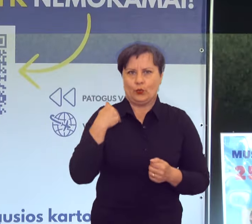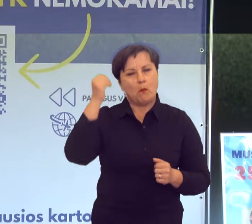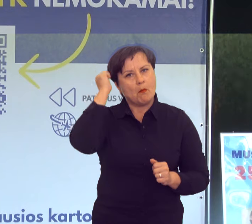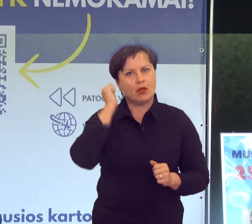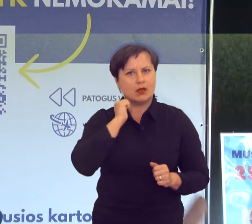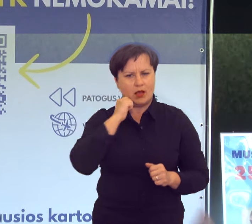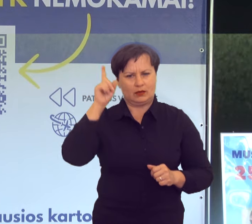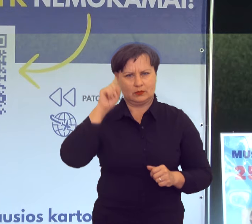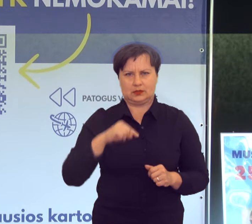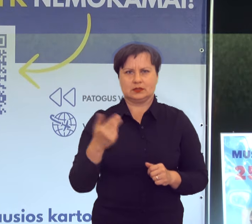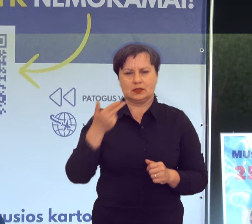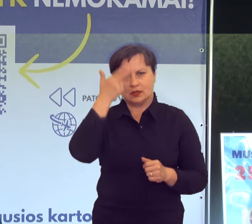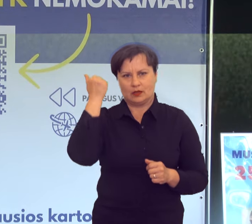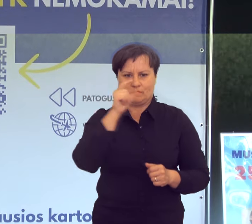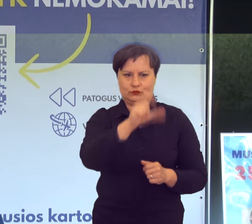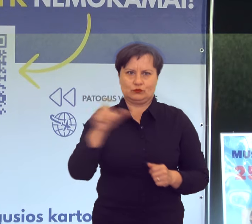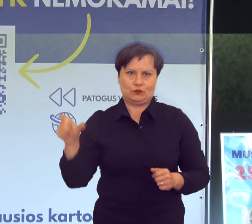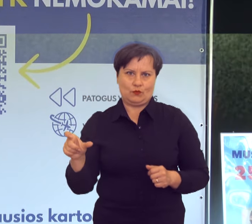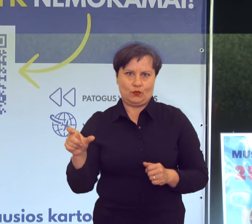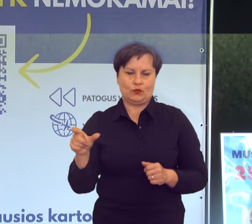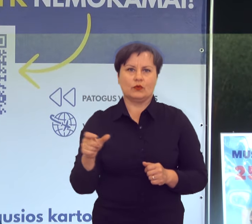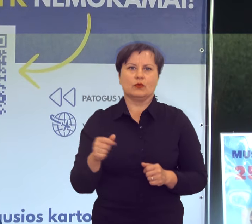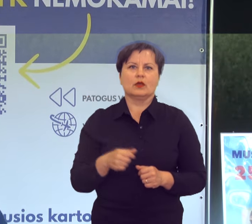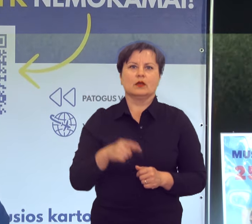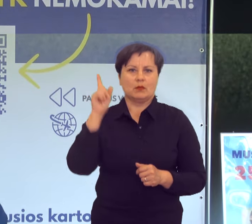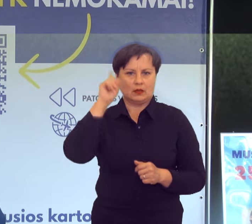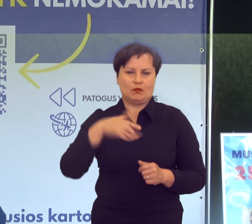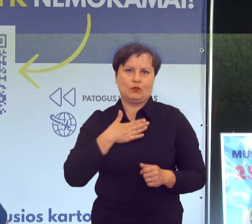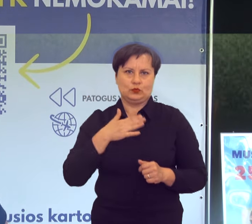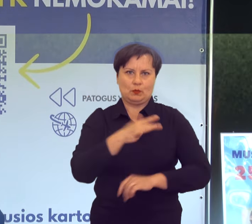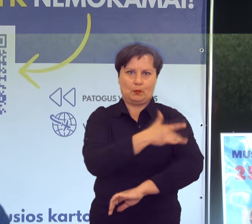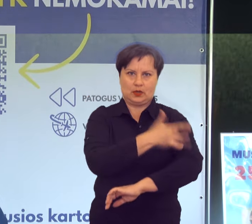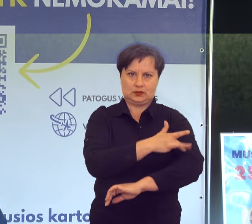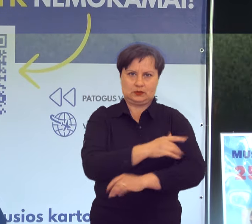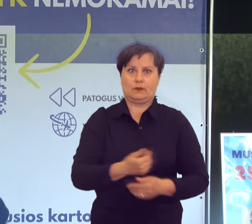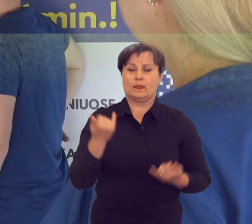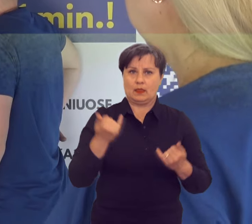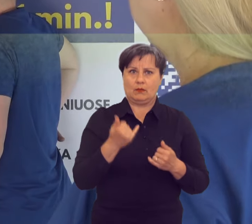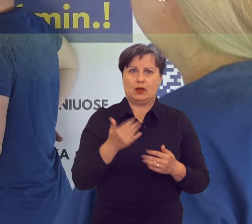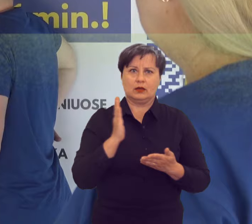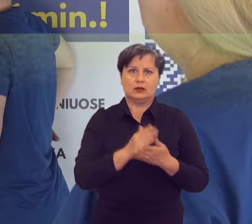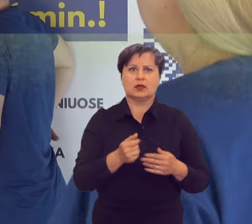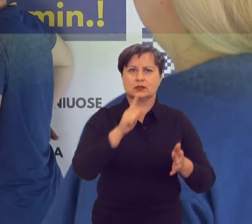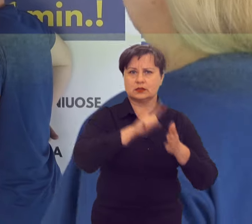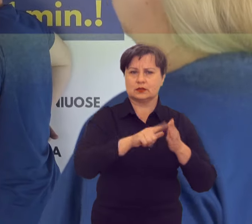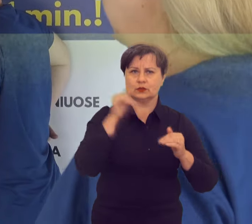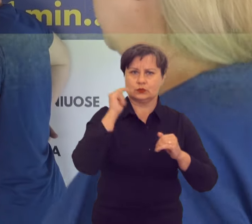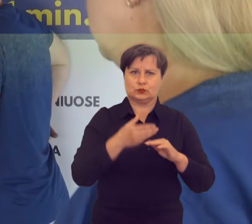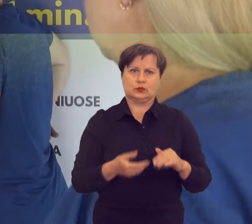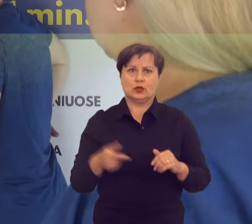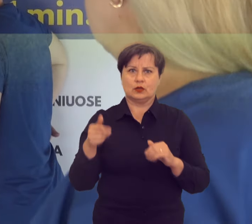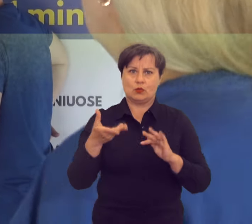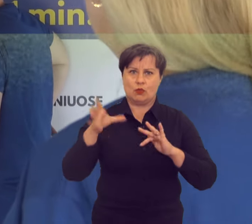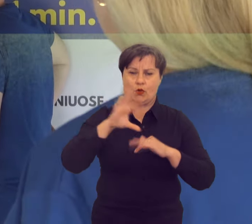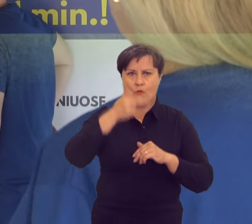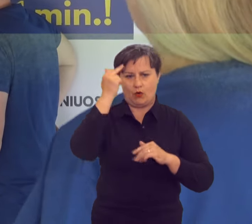kad pasitikė, kad tiek daug Lietuvos žmonių pasitikė mūsų paslaugomis, mūsų įmonė. Dabar mūsų jau yra virš 70 tūkstančių